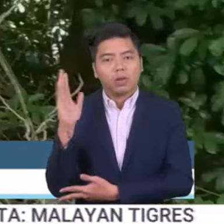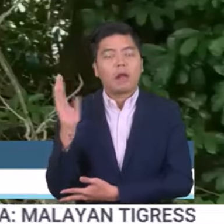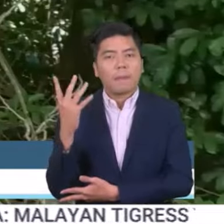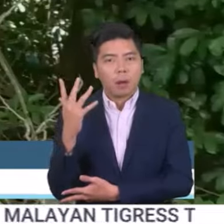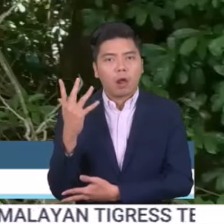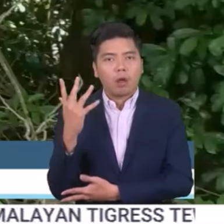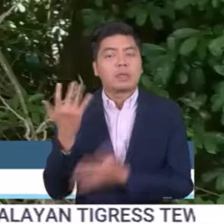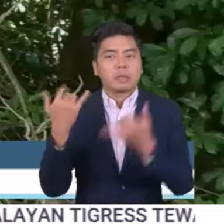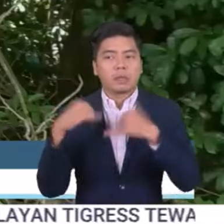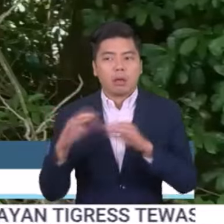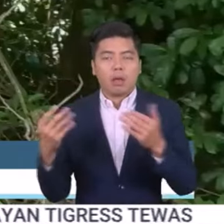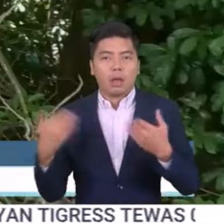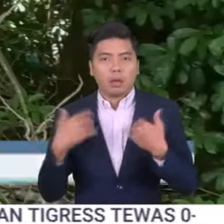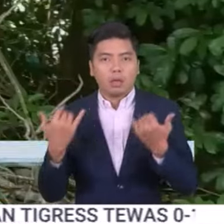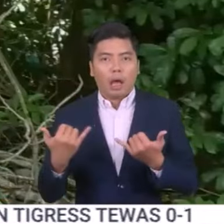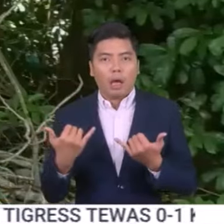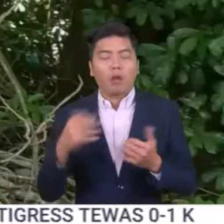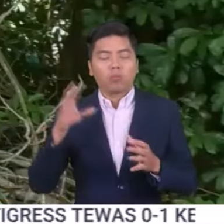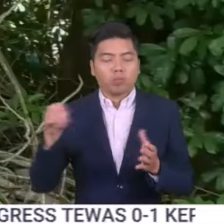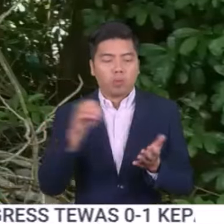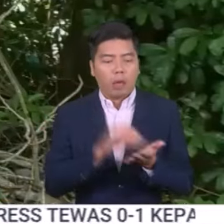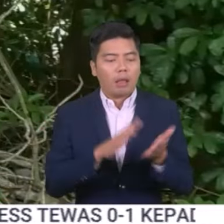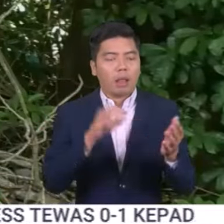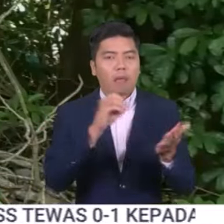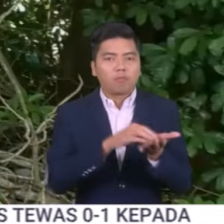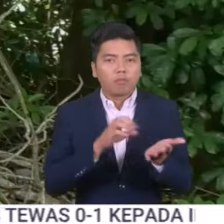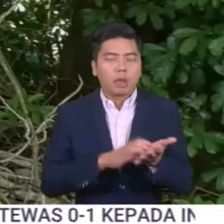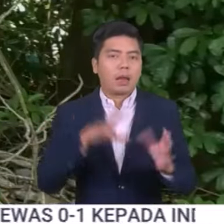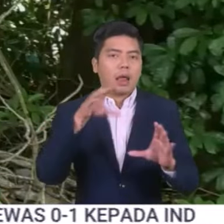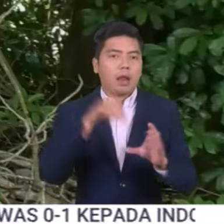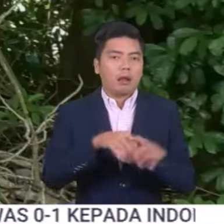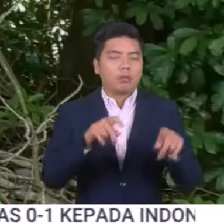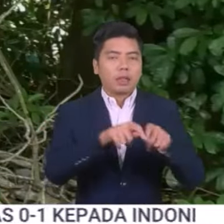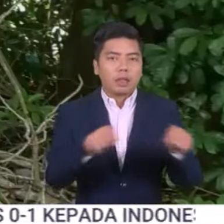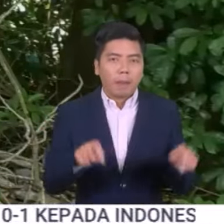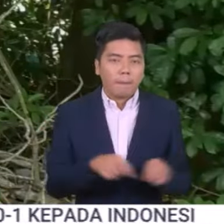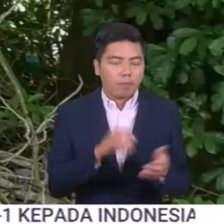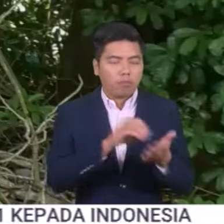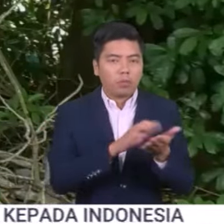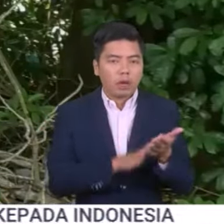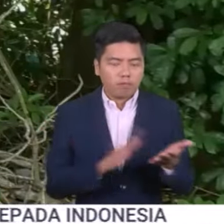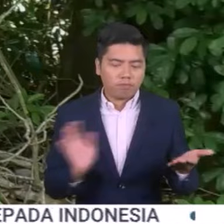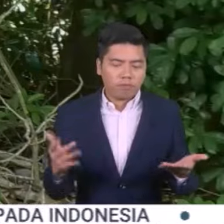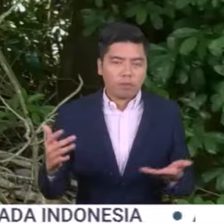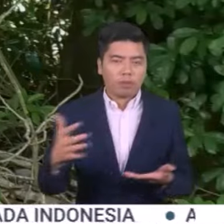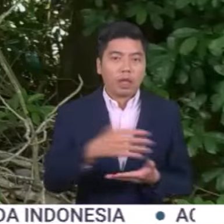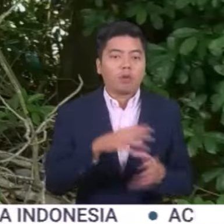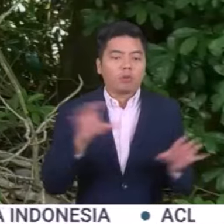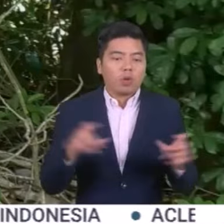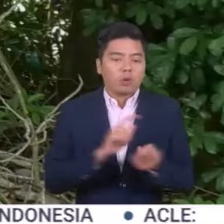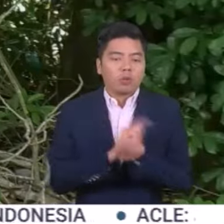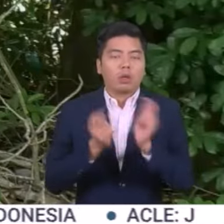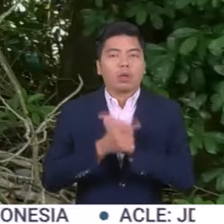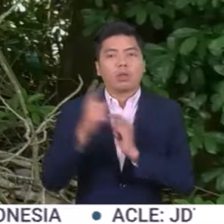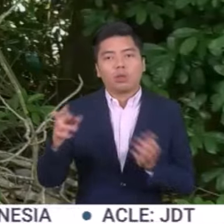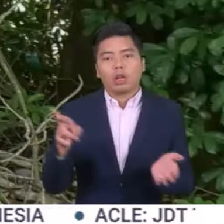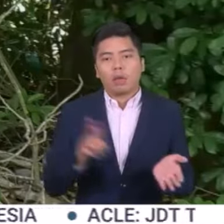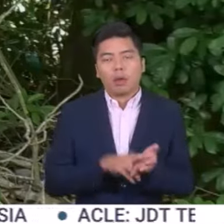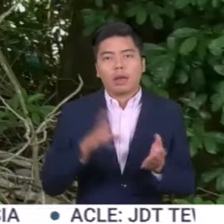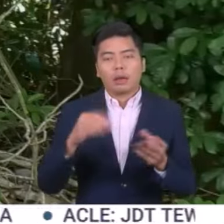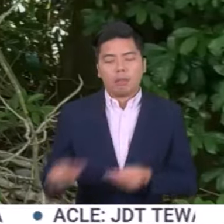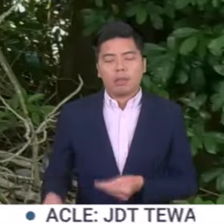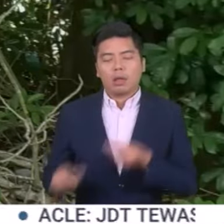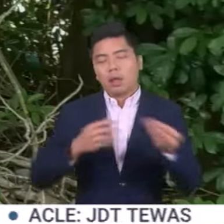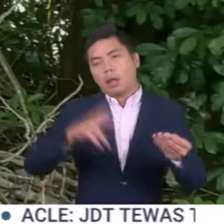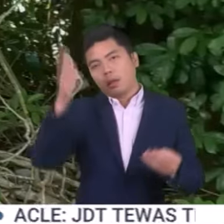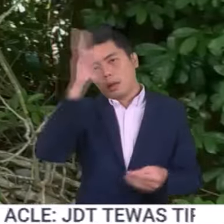pokok yang masih tinggal. Jadi pemetaan ini kita akan kumpulkan dan kita kompilkan menjadi satu report dan kita akan hantar kepada kerajaan